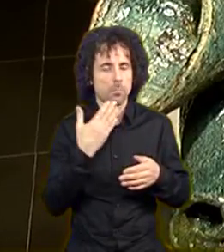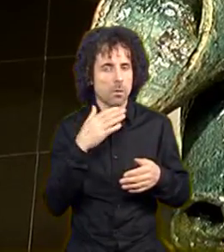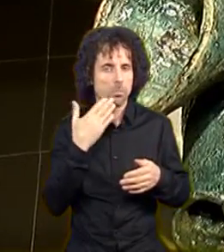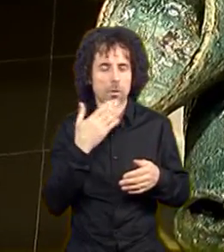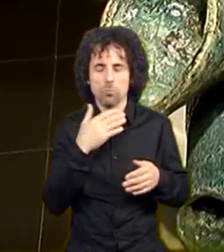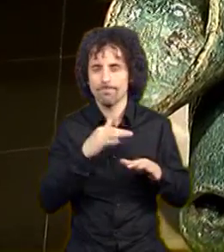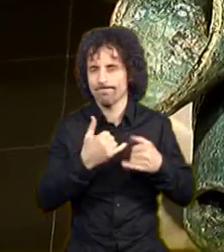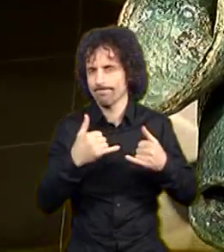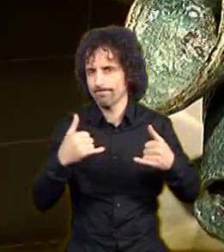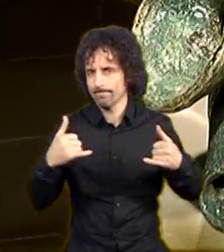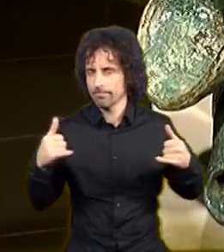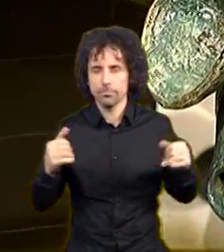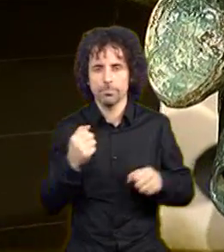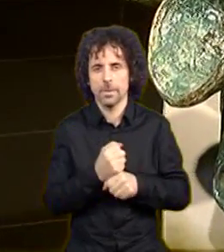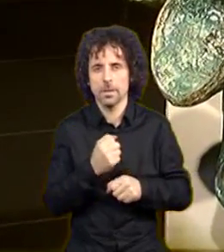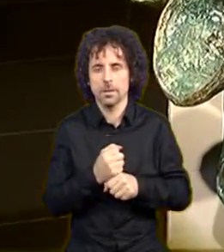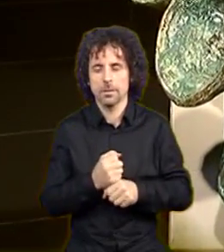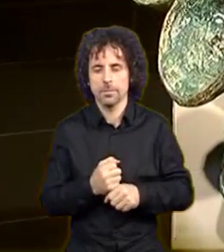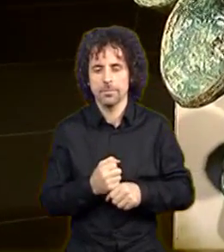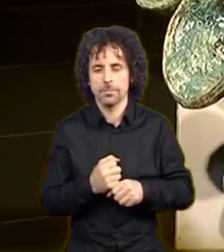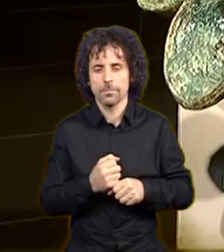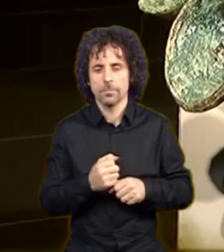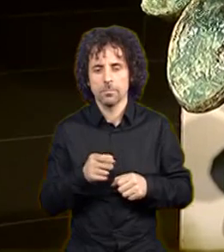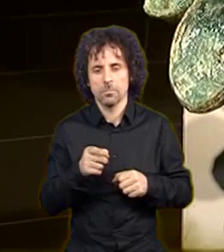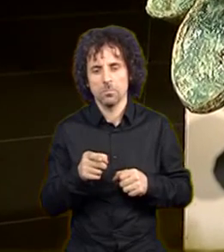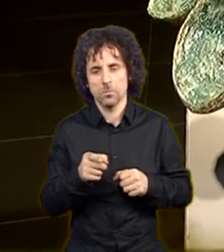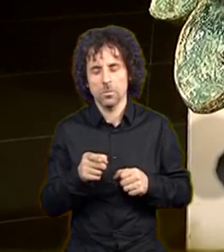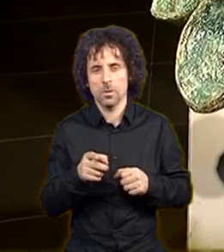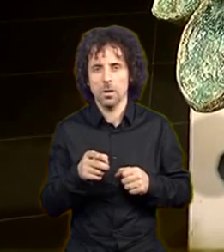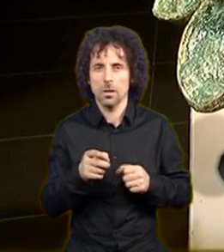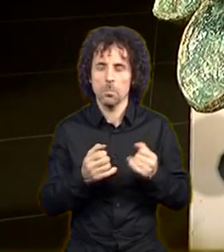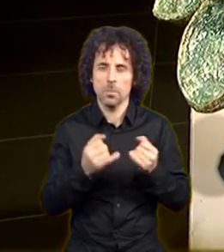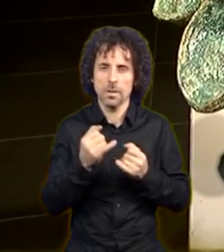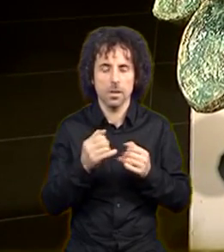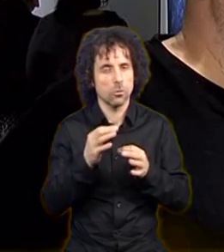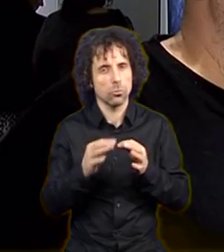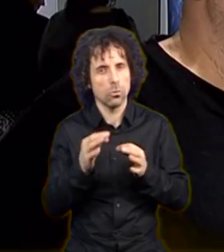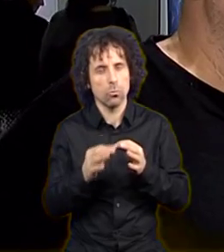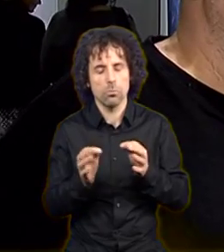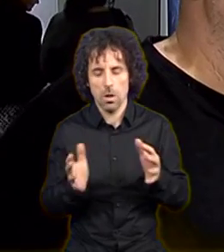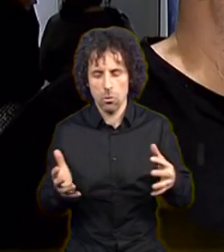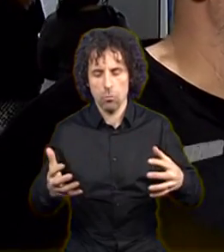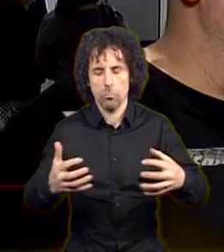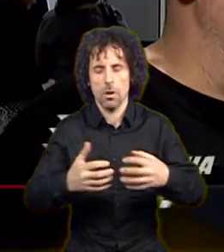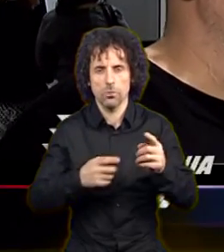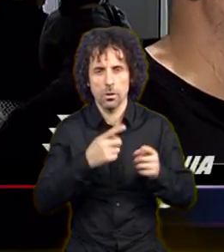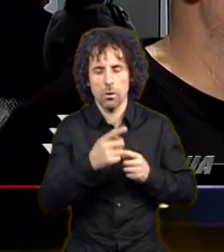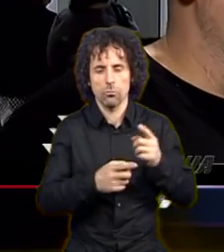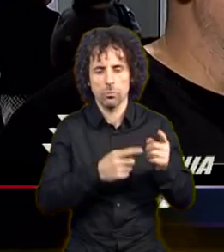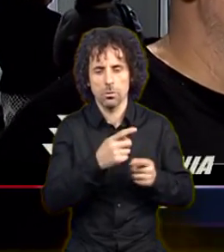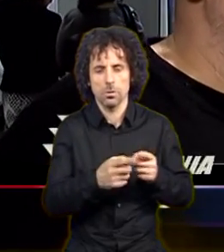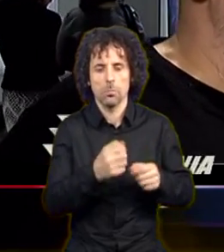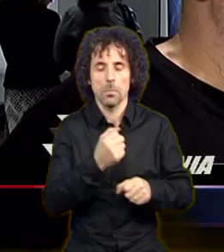Mamy bardzo, bardzo różnorodne prace. Ta wystawa jest o tyle szczególna, że gromadzi nauczycieli,